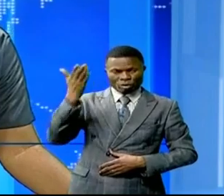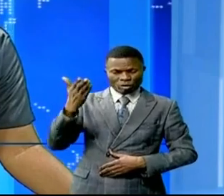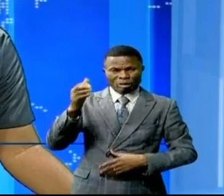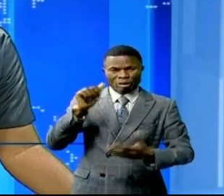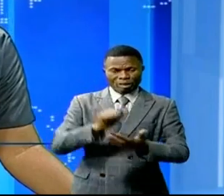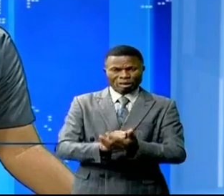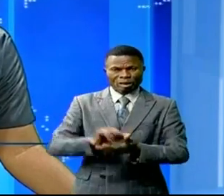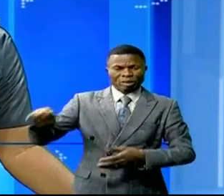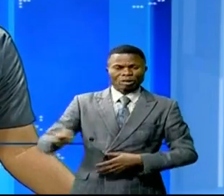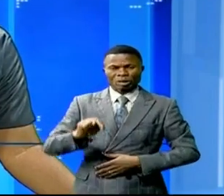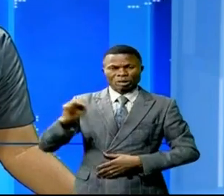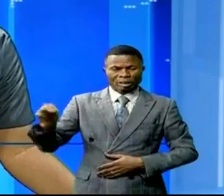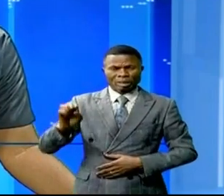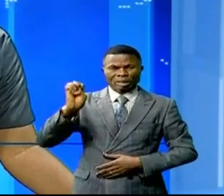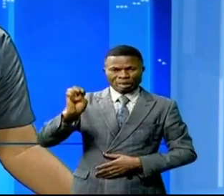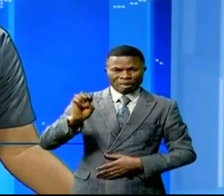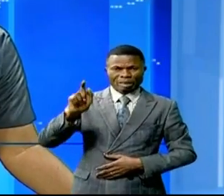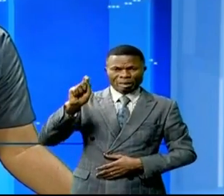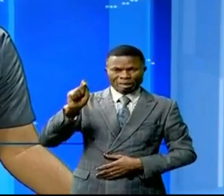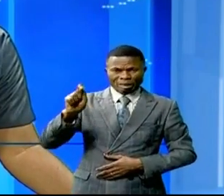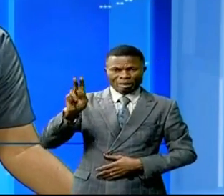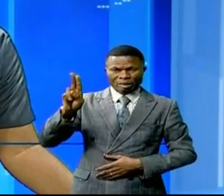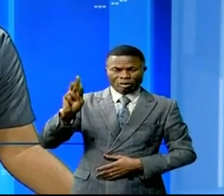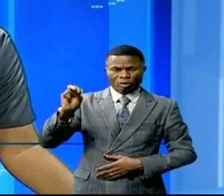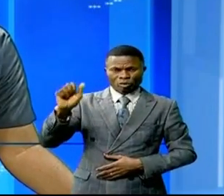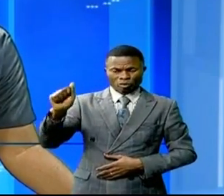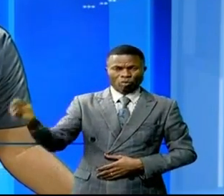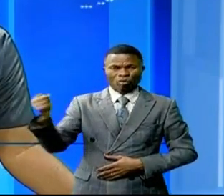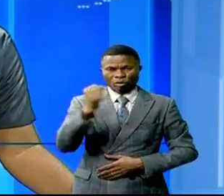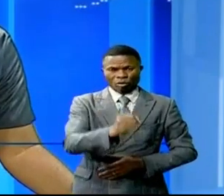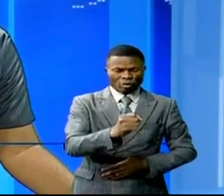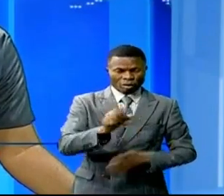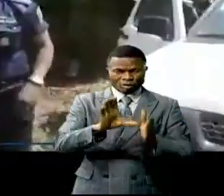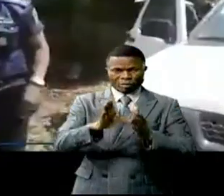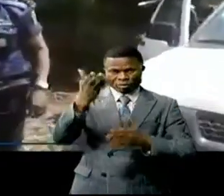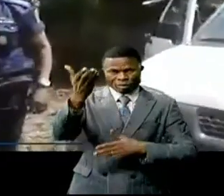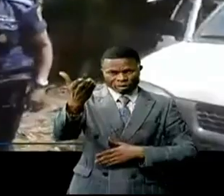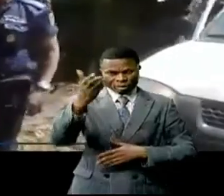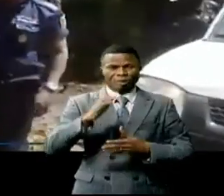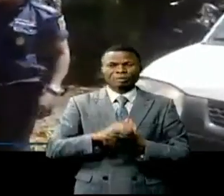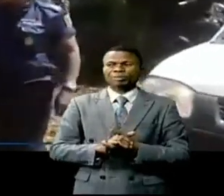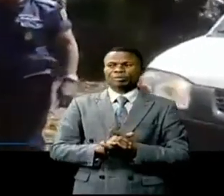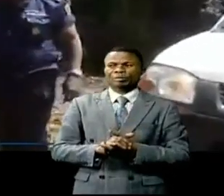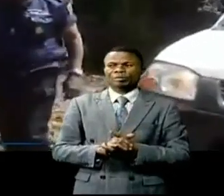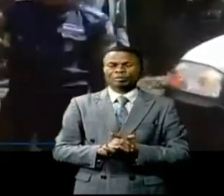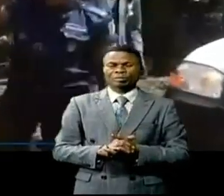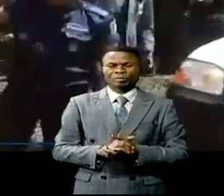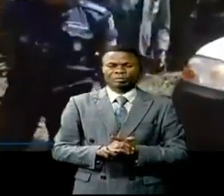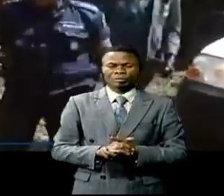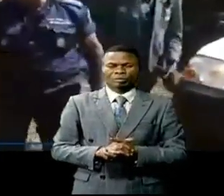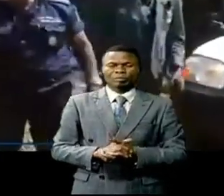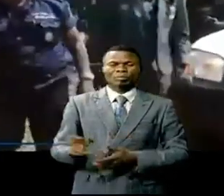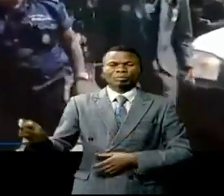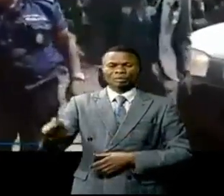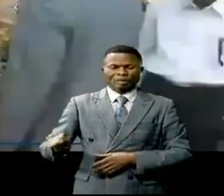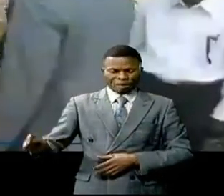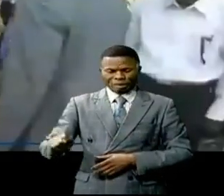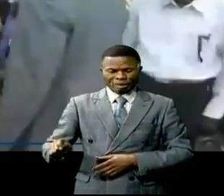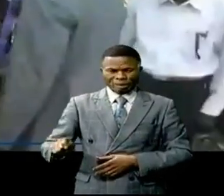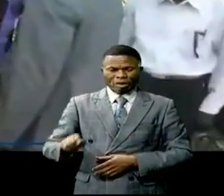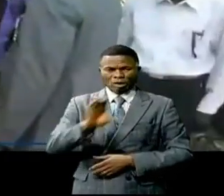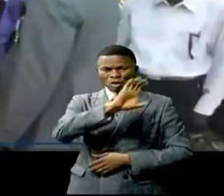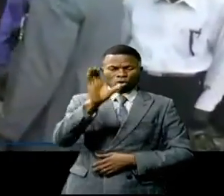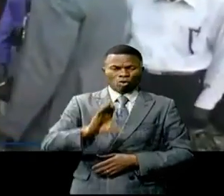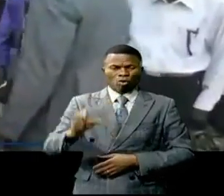de Jean Etumba Alemi, son installation dans ces images. L'administrateur du territoire d'Aru, le commissaire supérieur